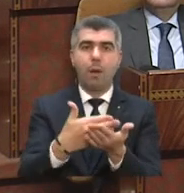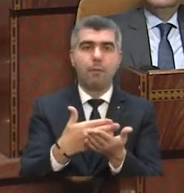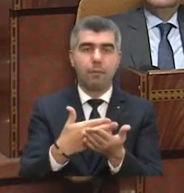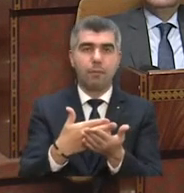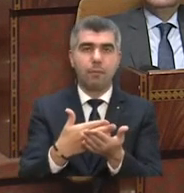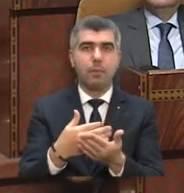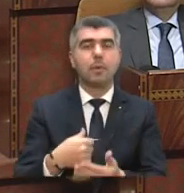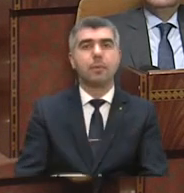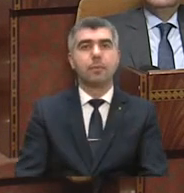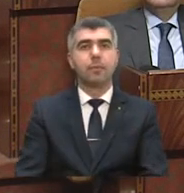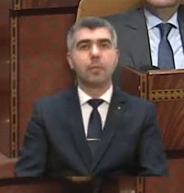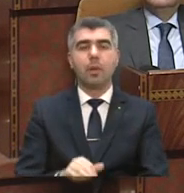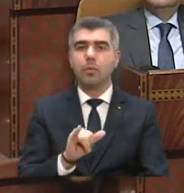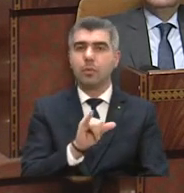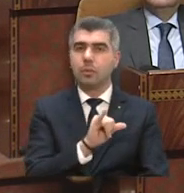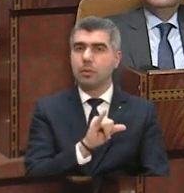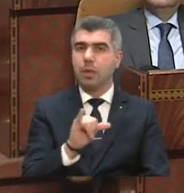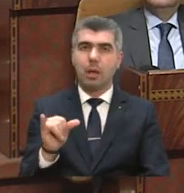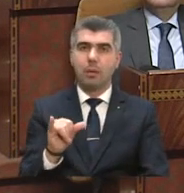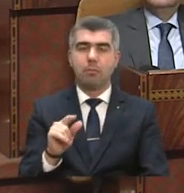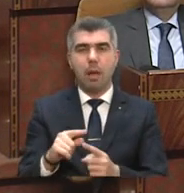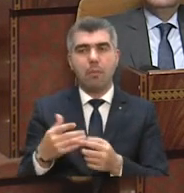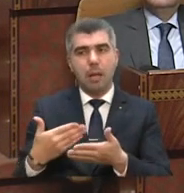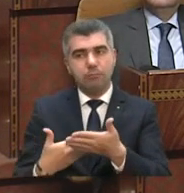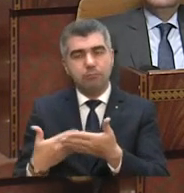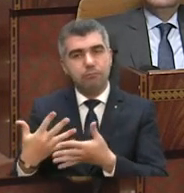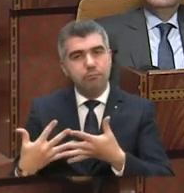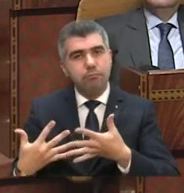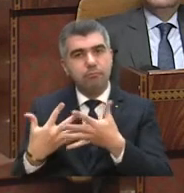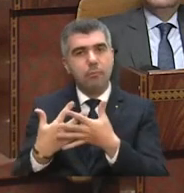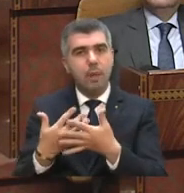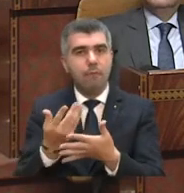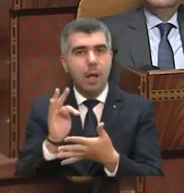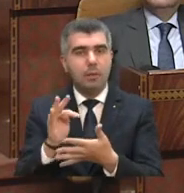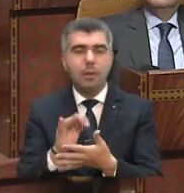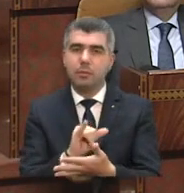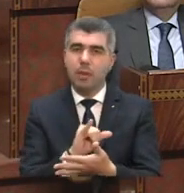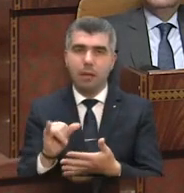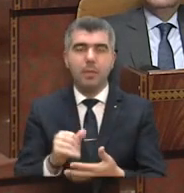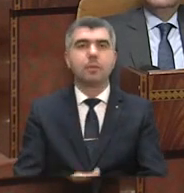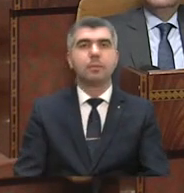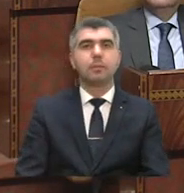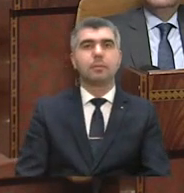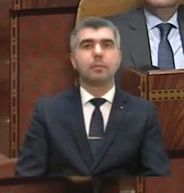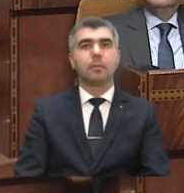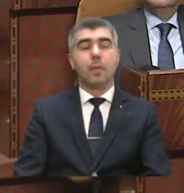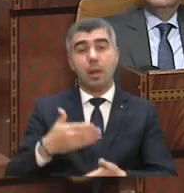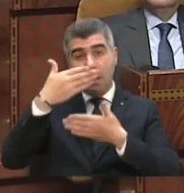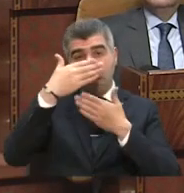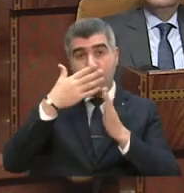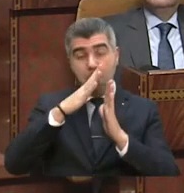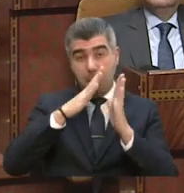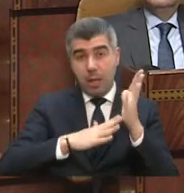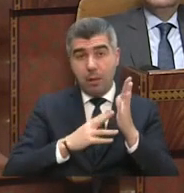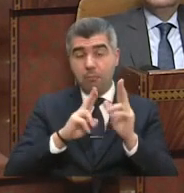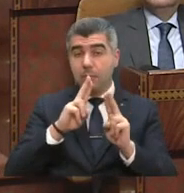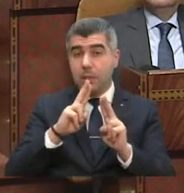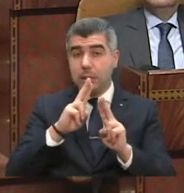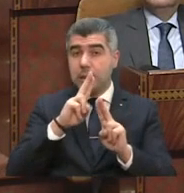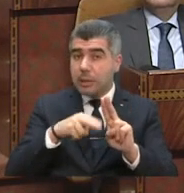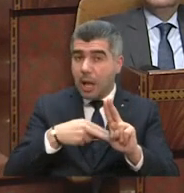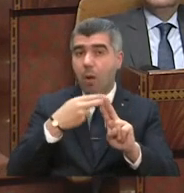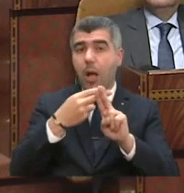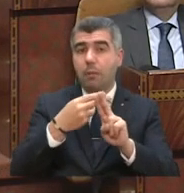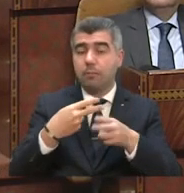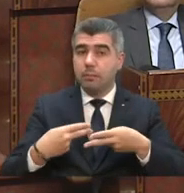هذا خطاب لا يمس الدبلوماسية والعلاقات الفرنسية بصلة. المغرب كان عنده جواب على أنه قال نتفهم